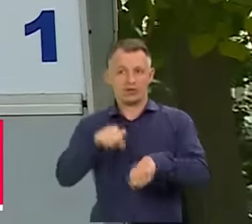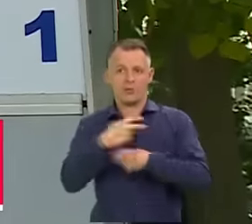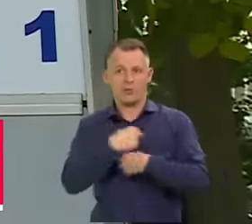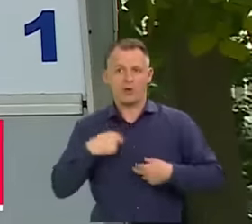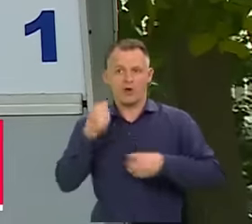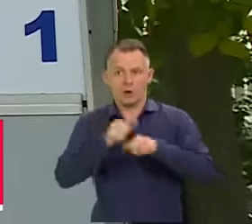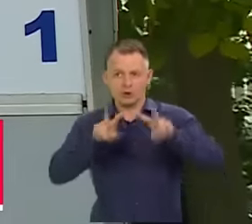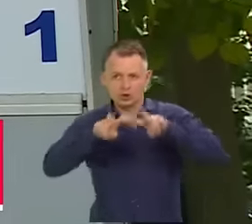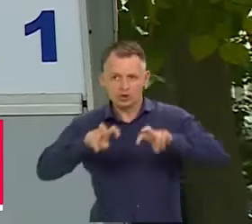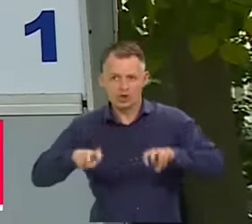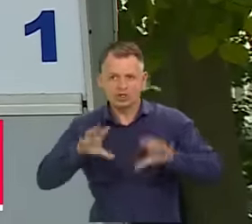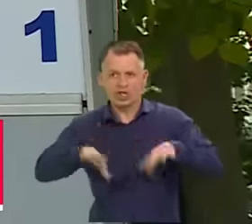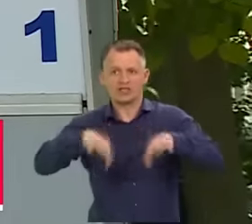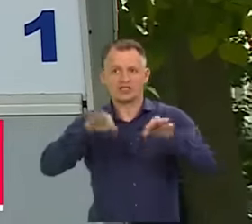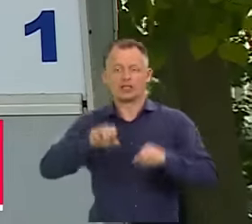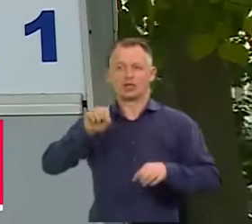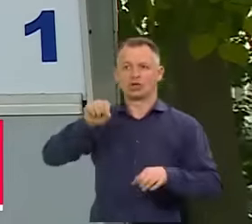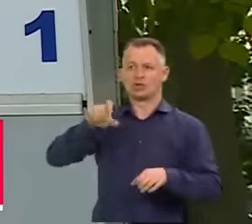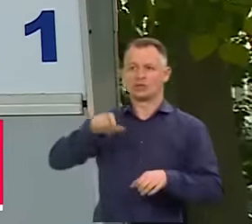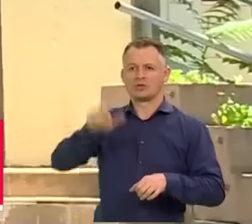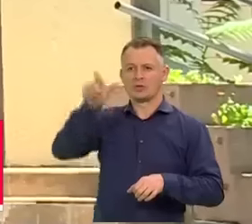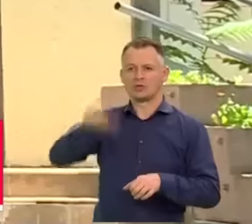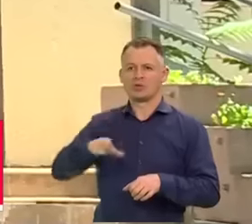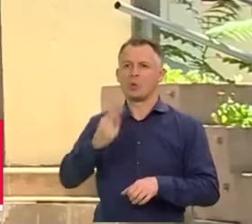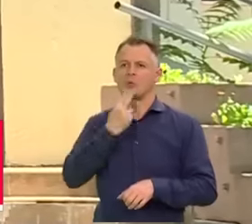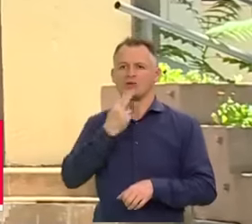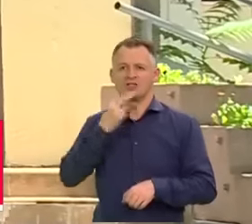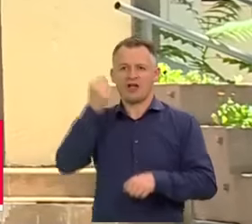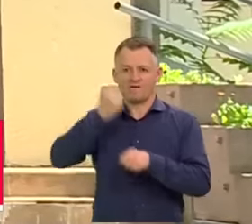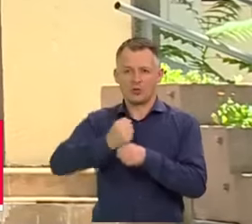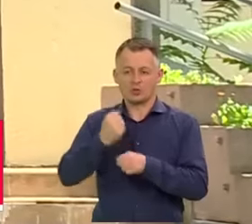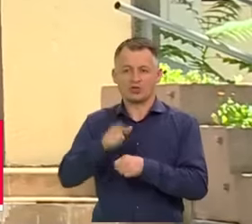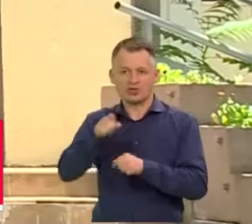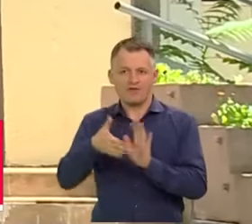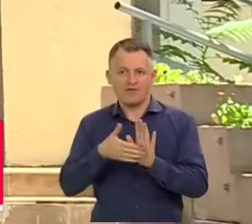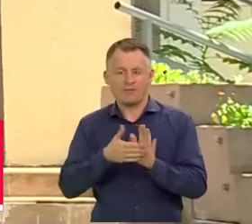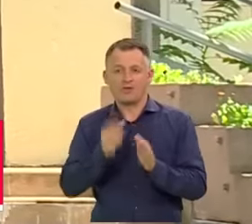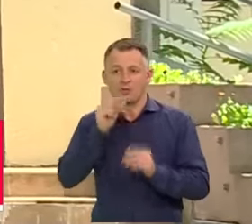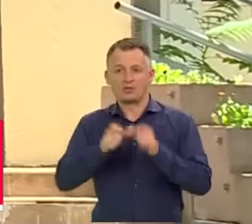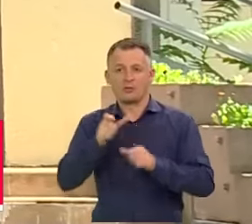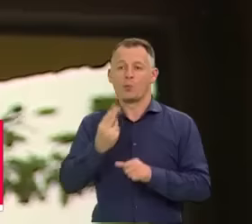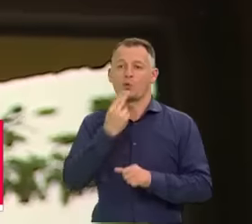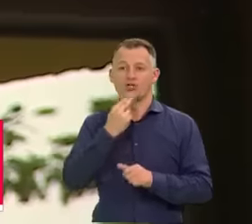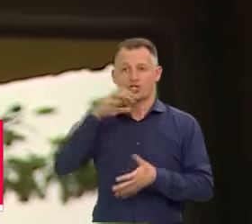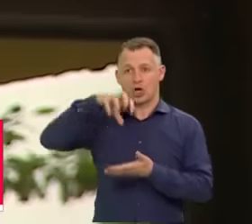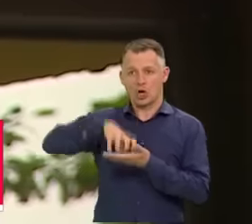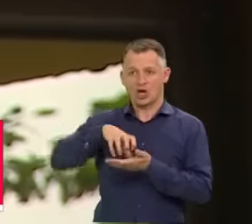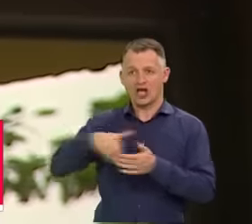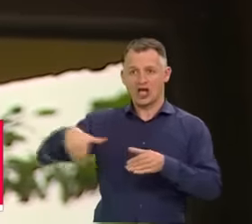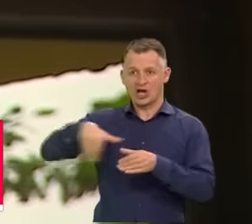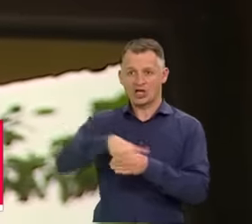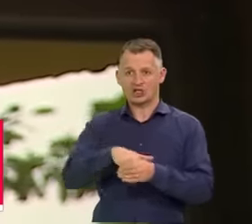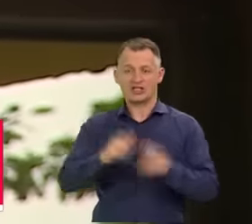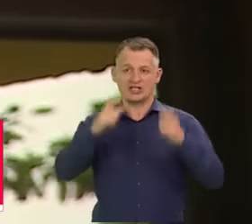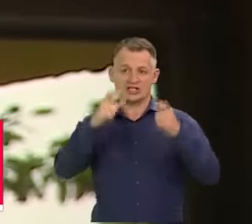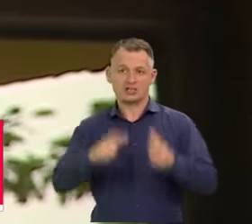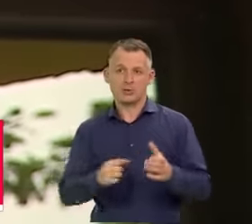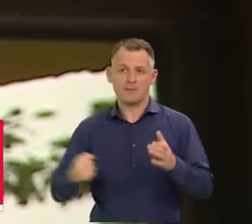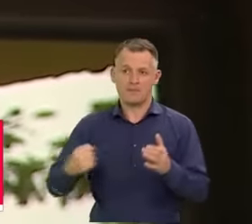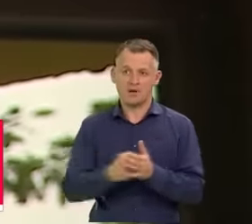au identificat 12 agenți care ar fi comis aceste fapte. Vorbim de polițiști locali angajați în instituție până